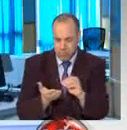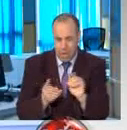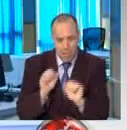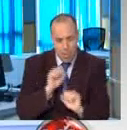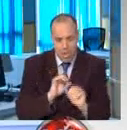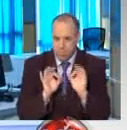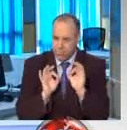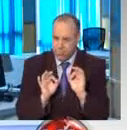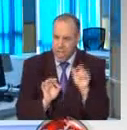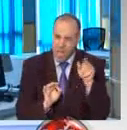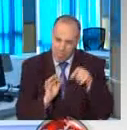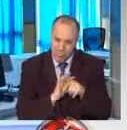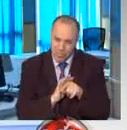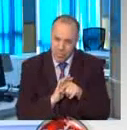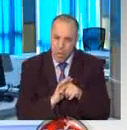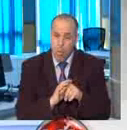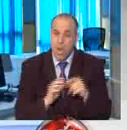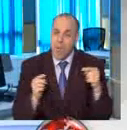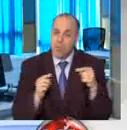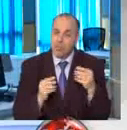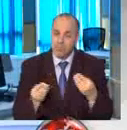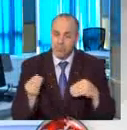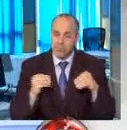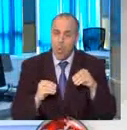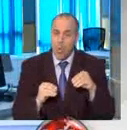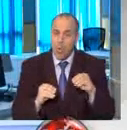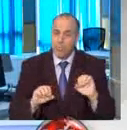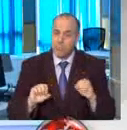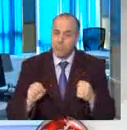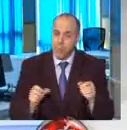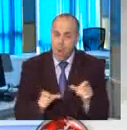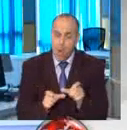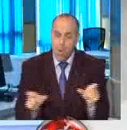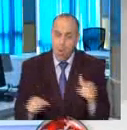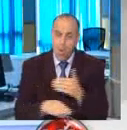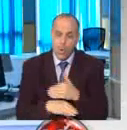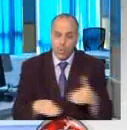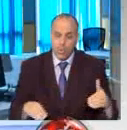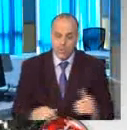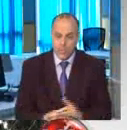منظمة أو مواجهة المزيد من إجراءات مراقبة الحدود.